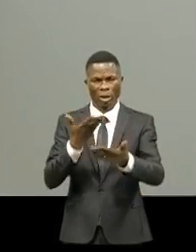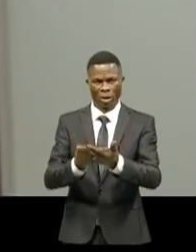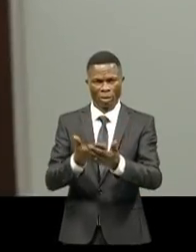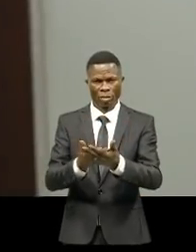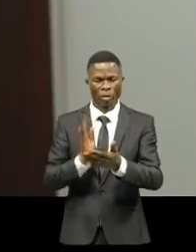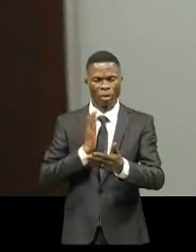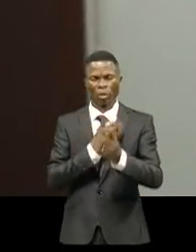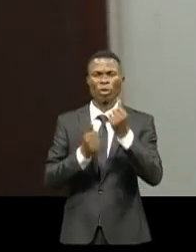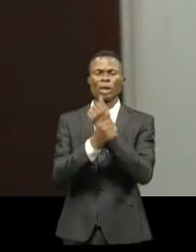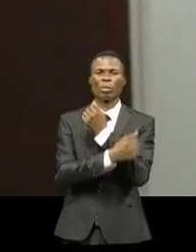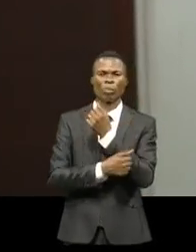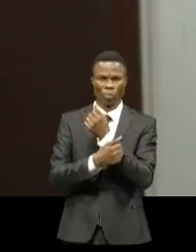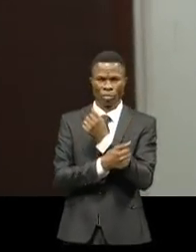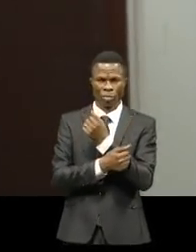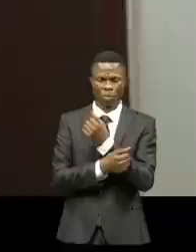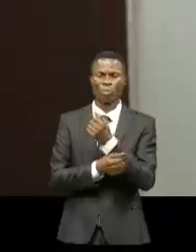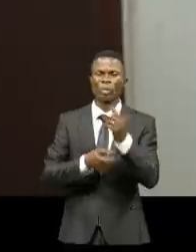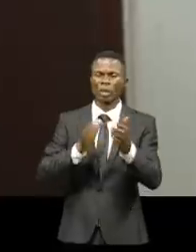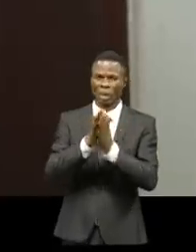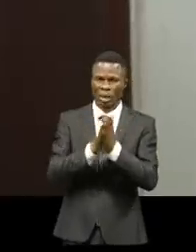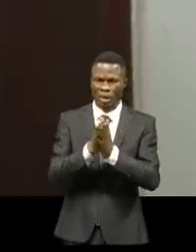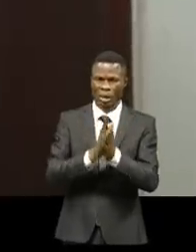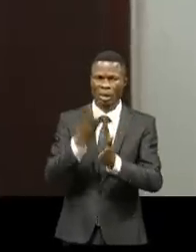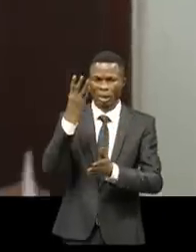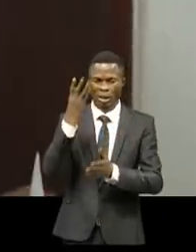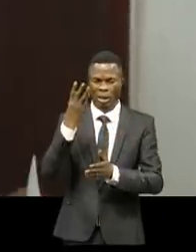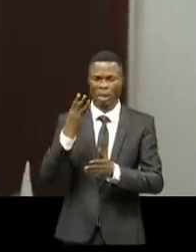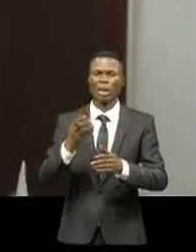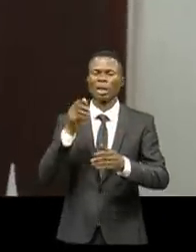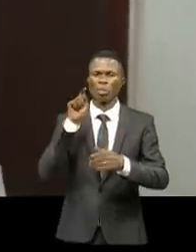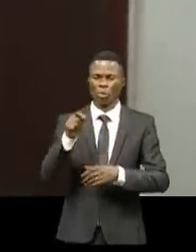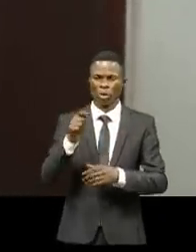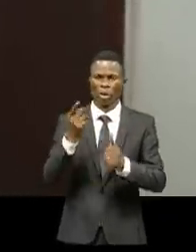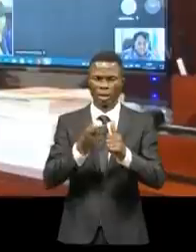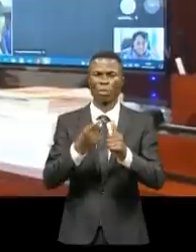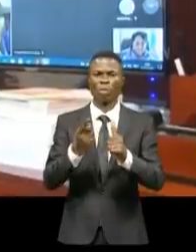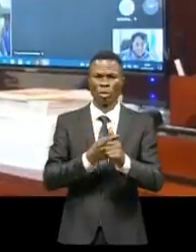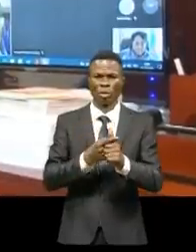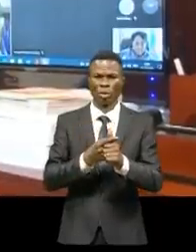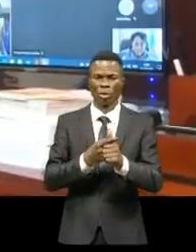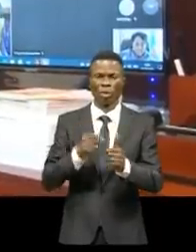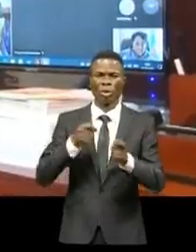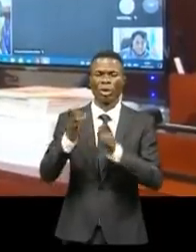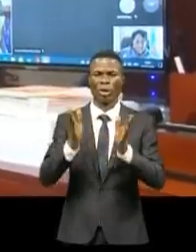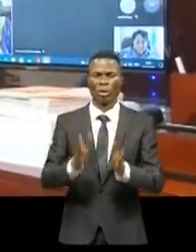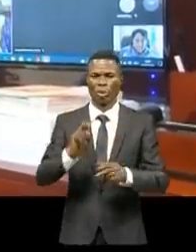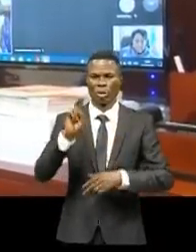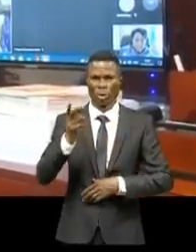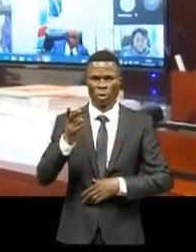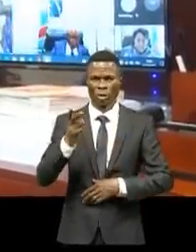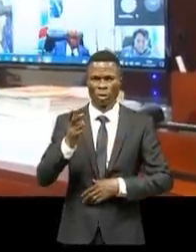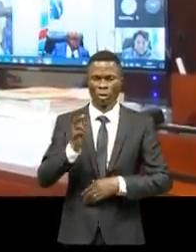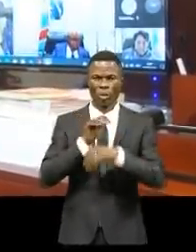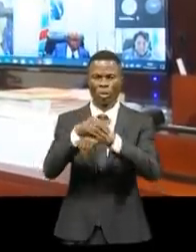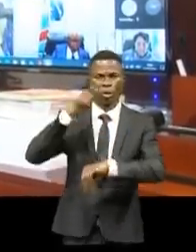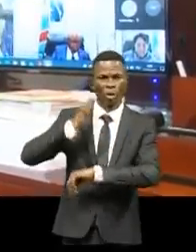de notre pays. Elle s'articule autour de quatre piliers, à savoir 1. La gouvernance, 2. L'accès à